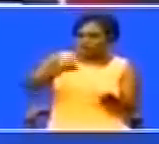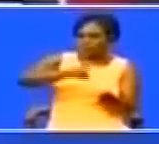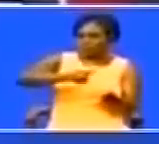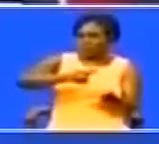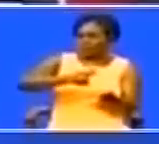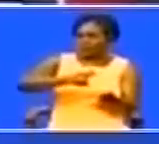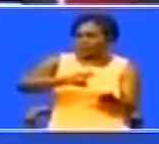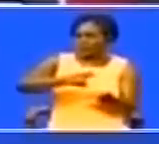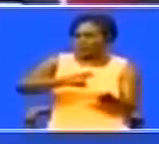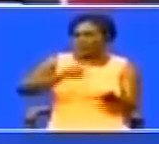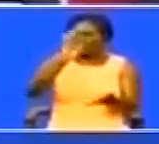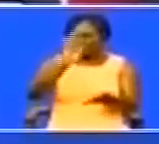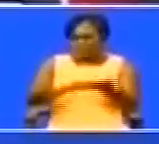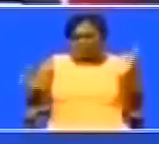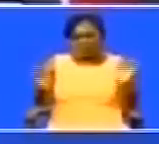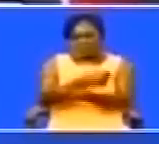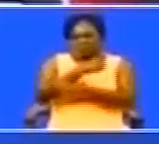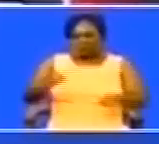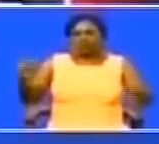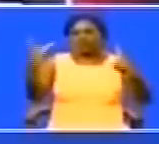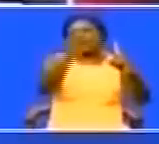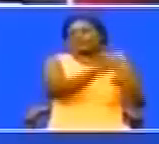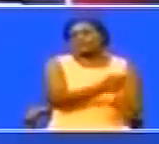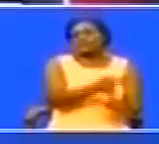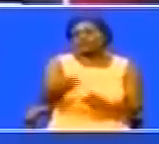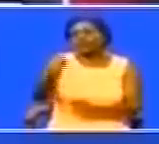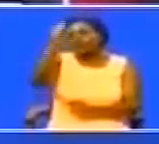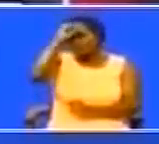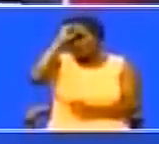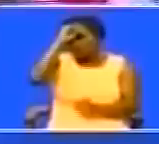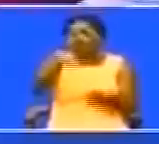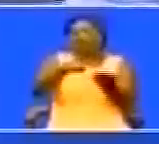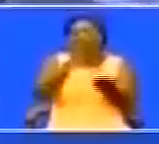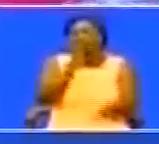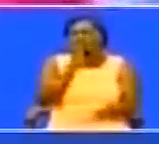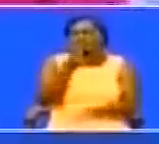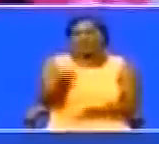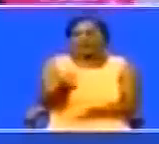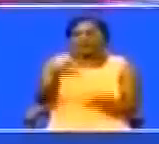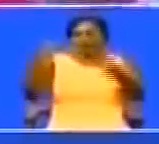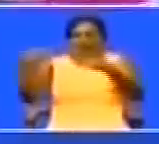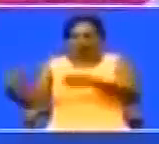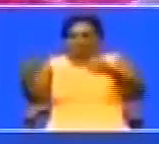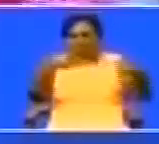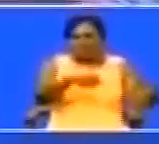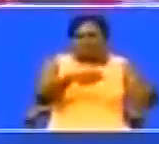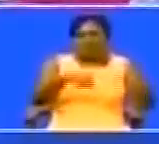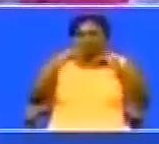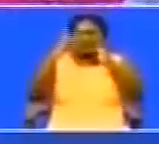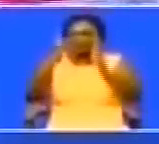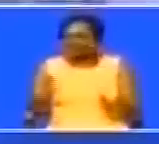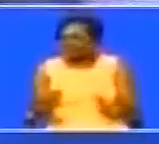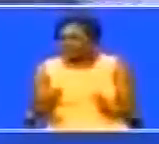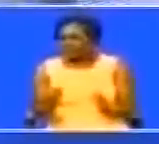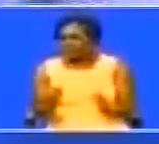somewhere where nobody can reach them. You'd be a fool to even borrow at those rates. Mbutano kati ya serikali na walimu